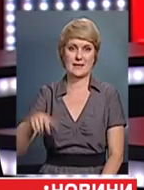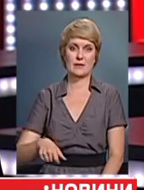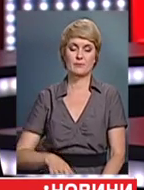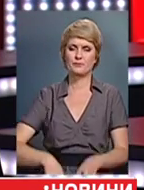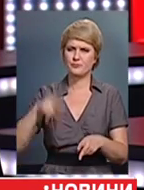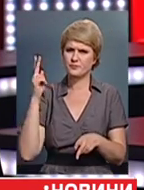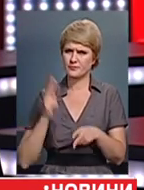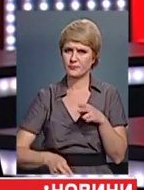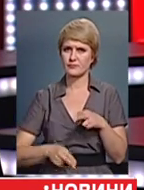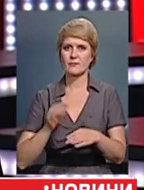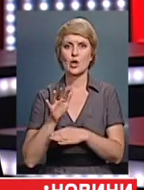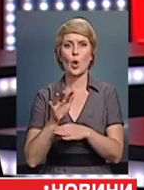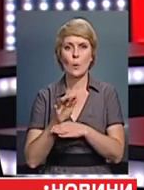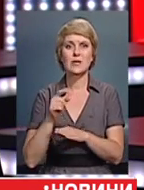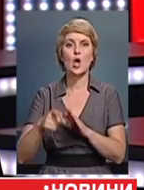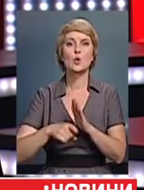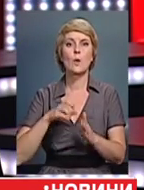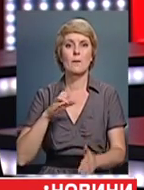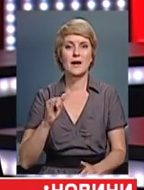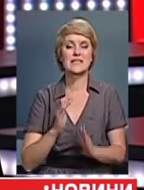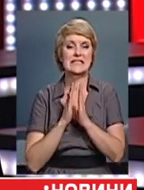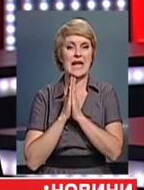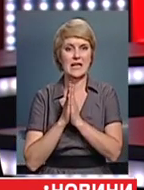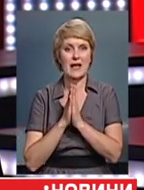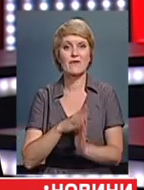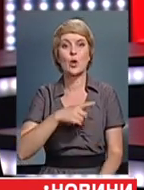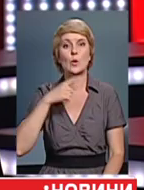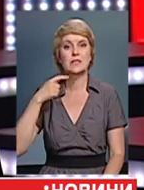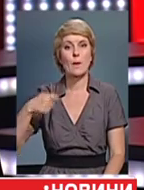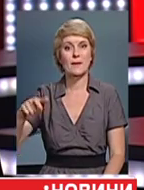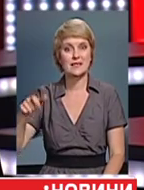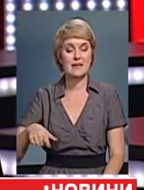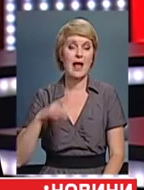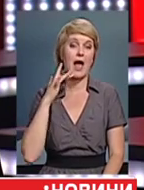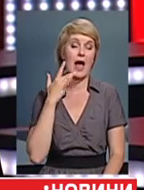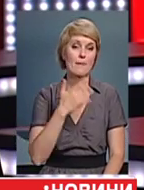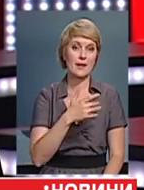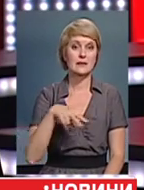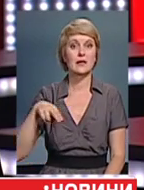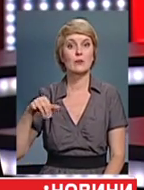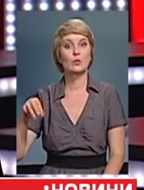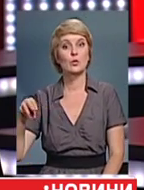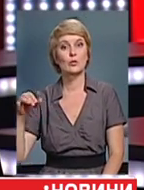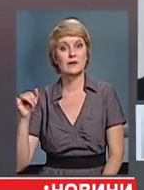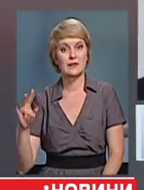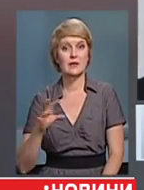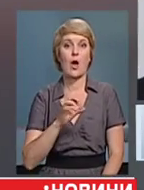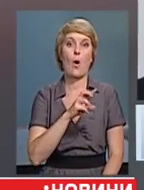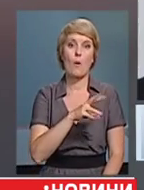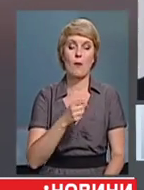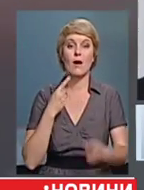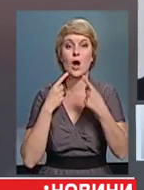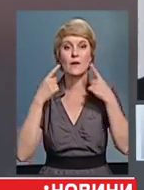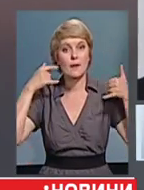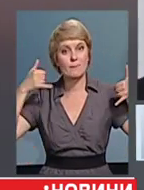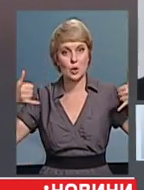Покласти край обстрілам на Донбасі закликав російського президента американський. Володимир Путін і Барак Обама поговорили телефоном.